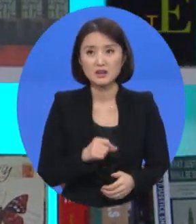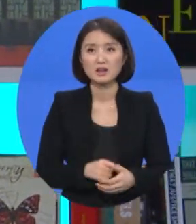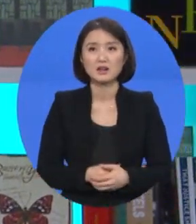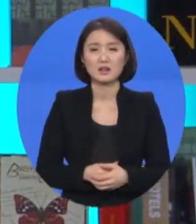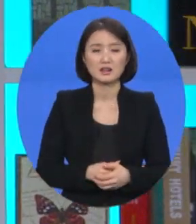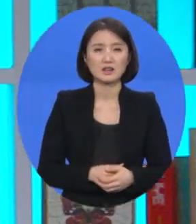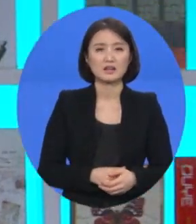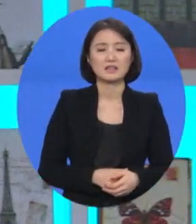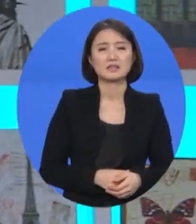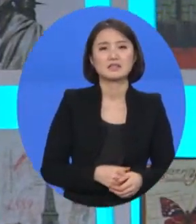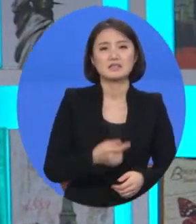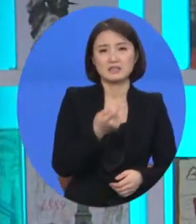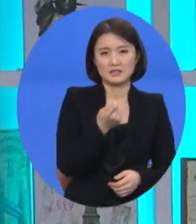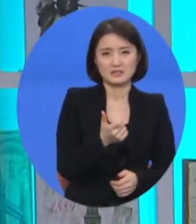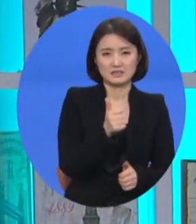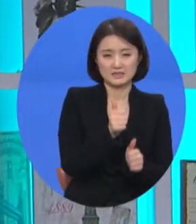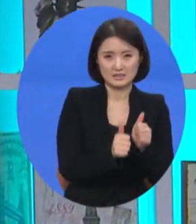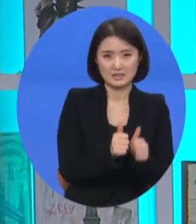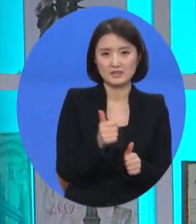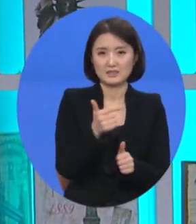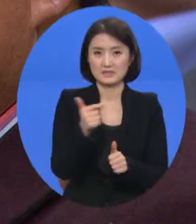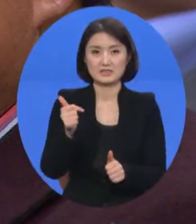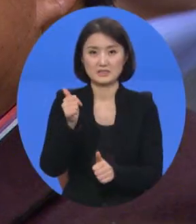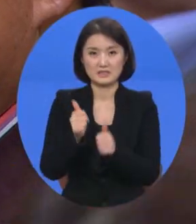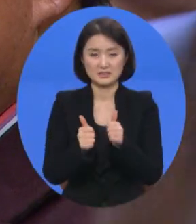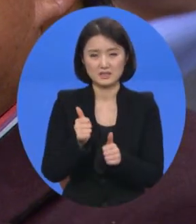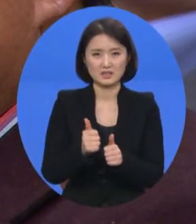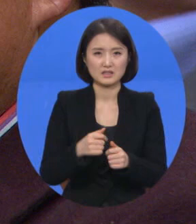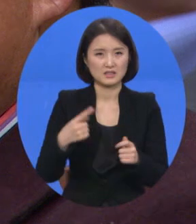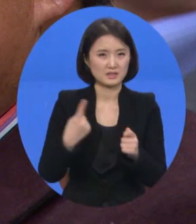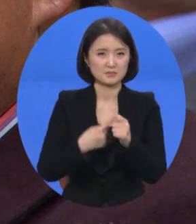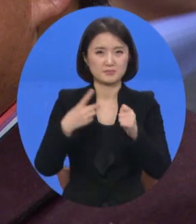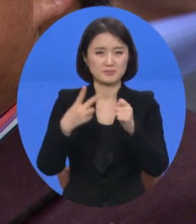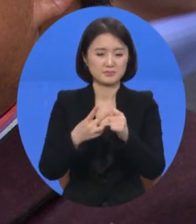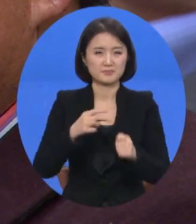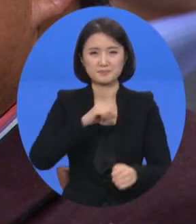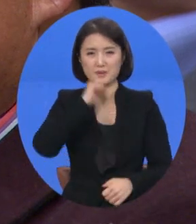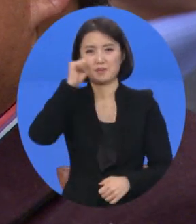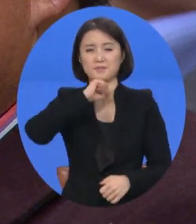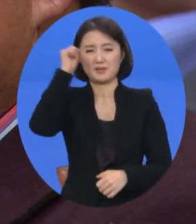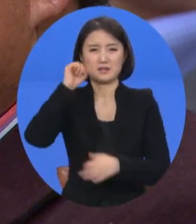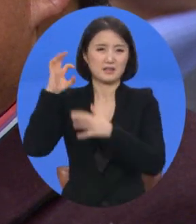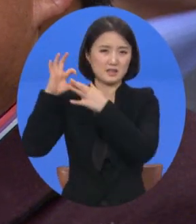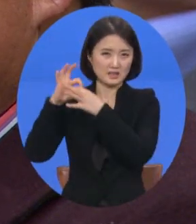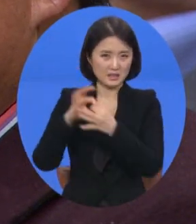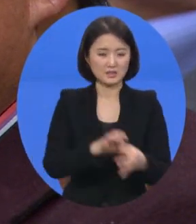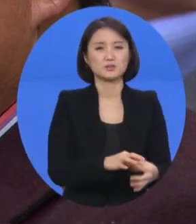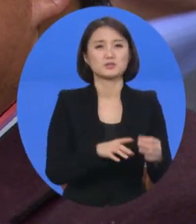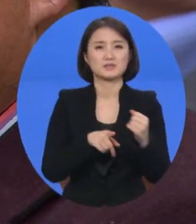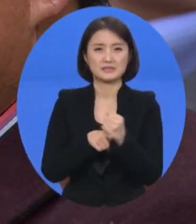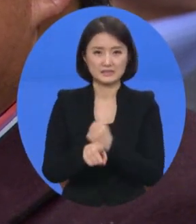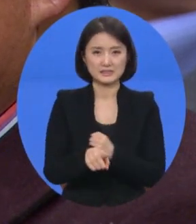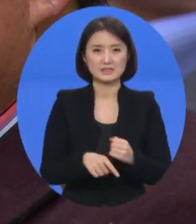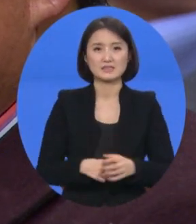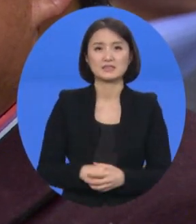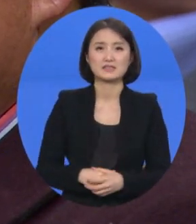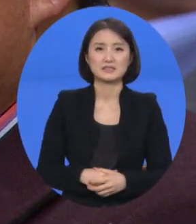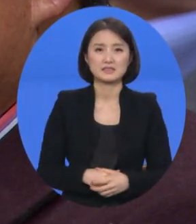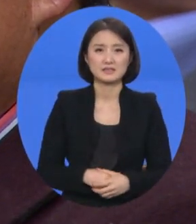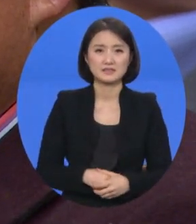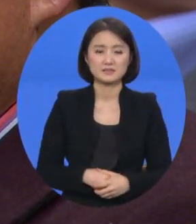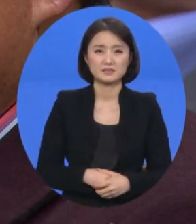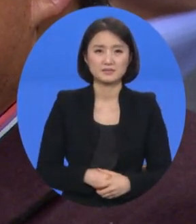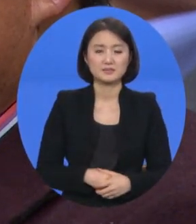흔히 에서 자문 극지 하라 이런 중 우리 되는 겁니다 속과 와 택과 예 향 씨와 전시 4 맛이 나고 생 운 씩